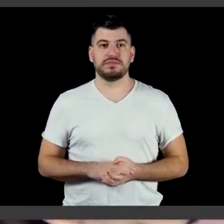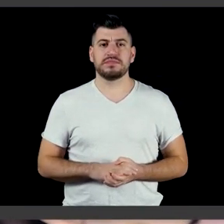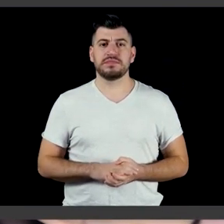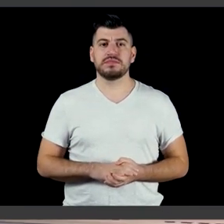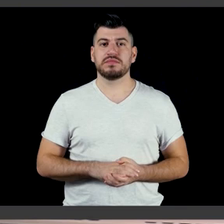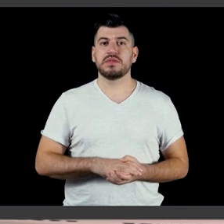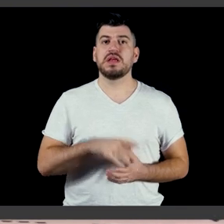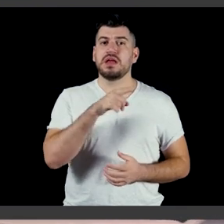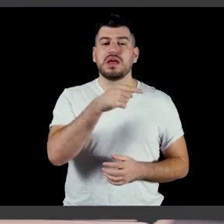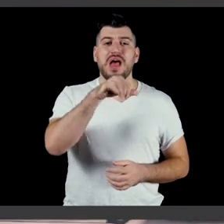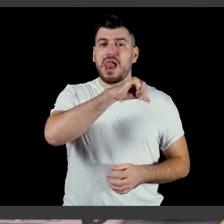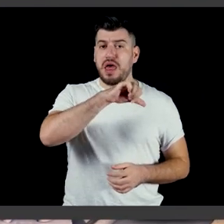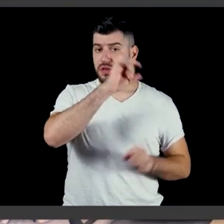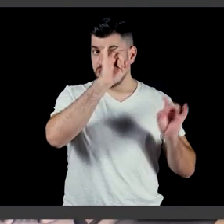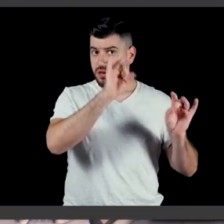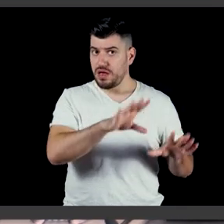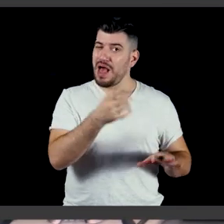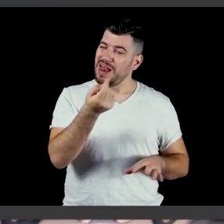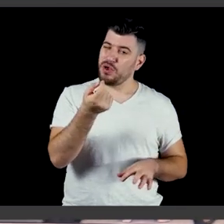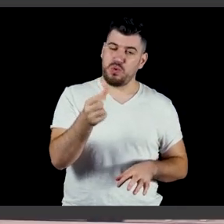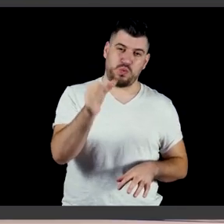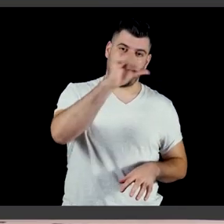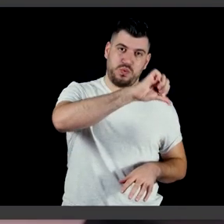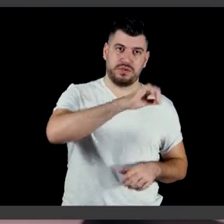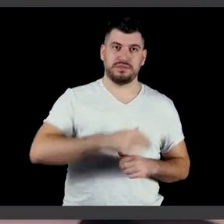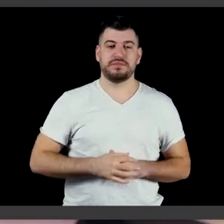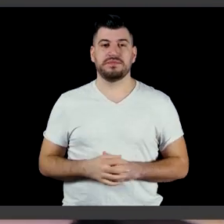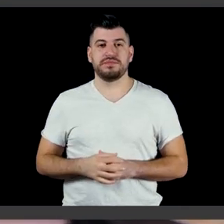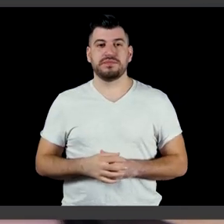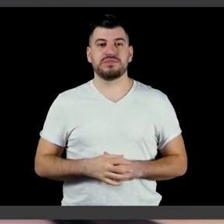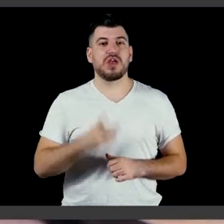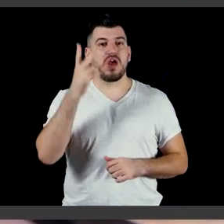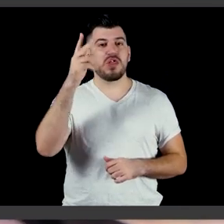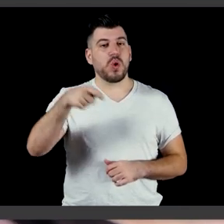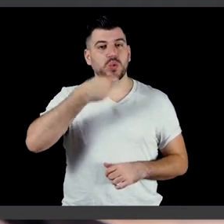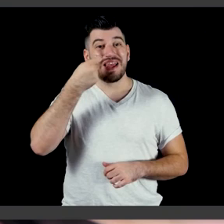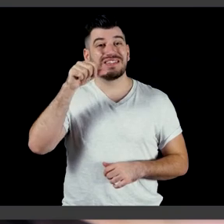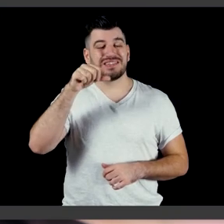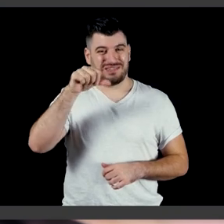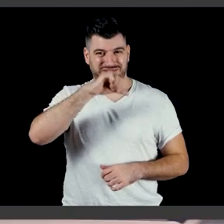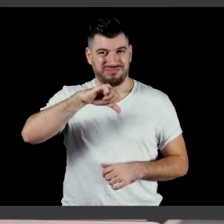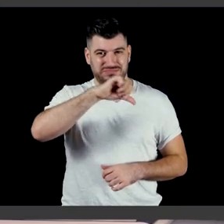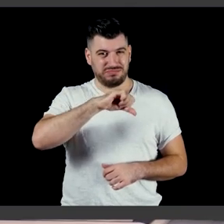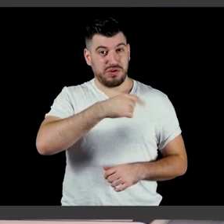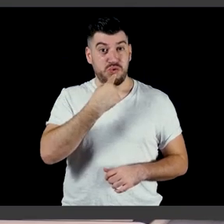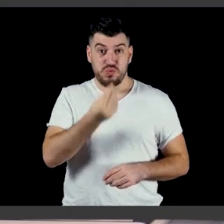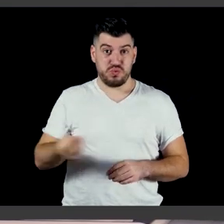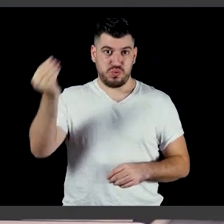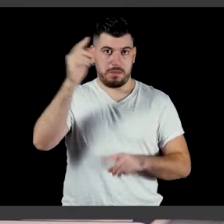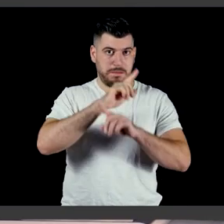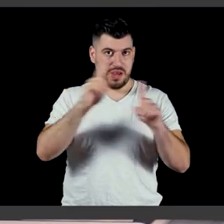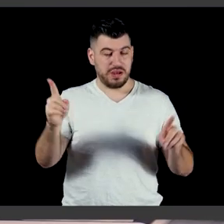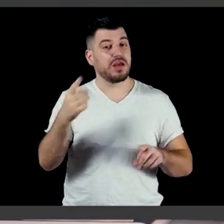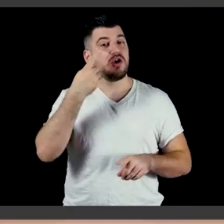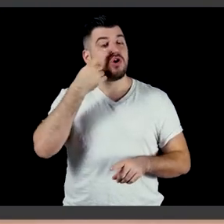Δεν έχω ρίξει καθόλου λαδάκι, θα ρίξω όμως τώρα. Δυο κουταλιές σούπας, όχι παραπάνω, θα προσθέσω μέσα μία